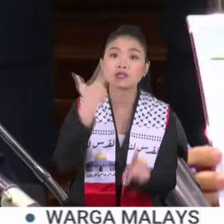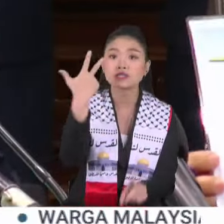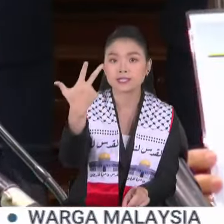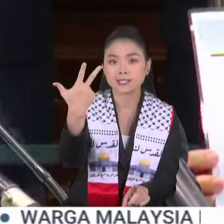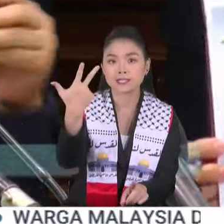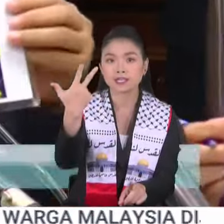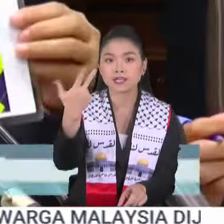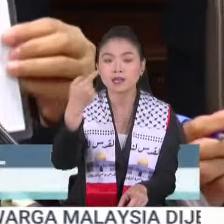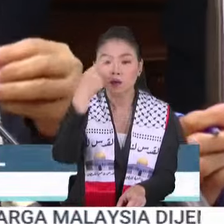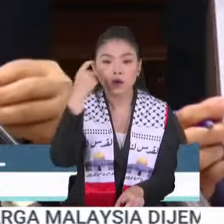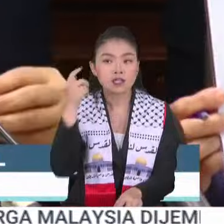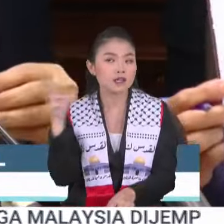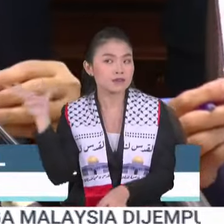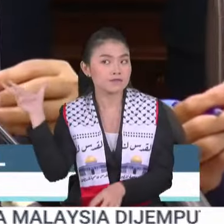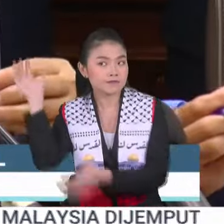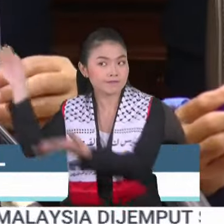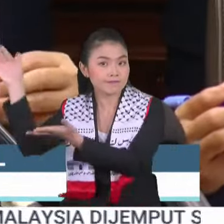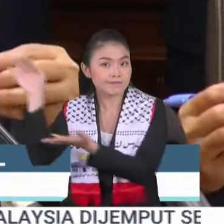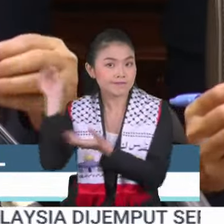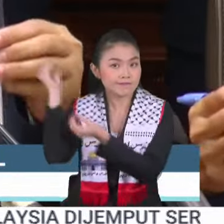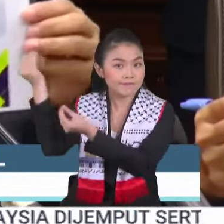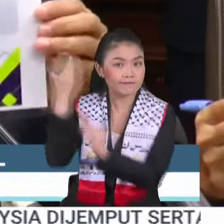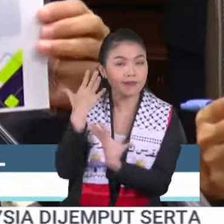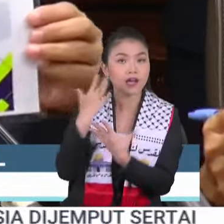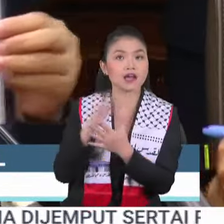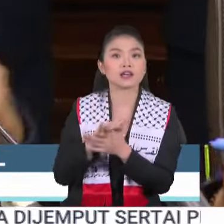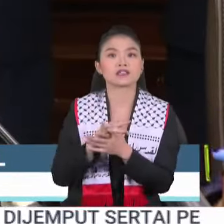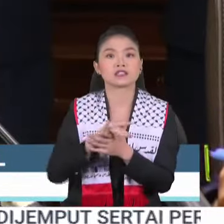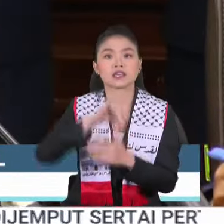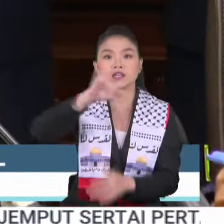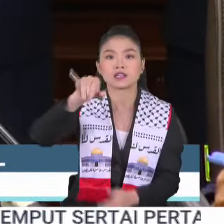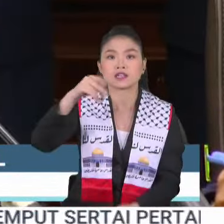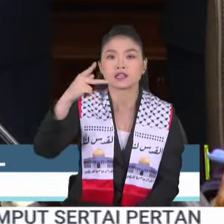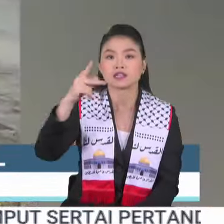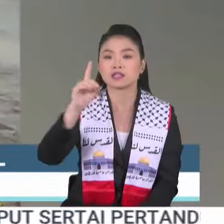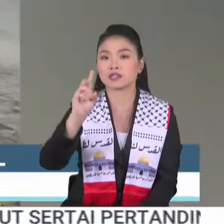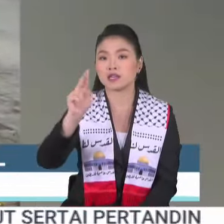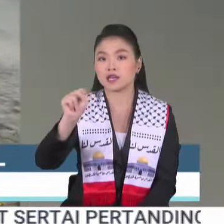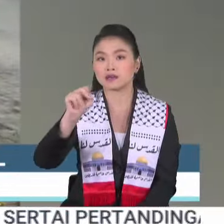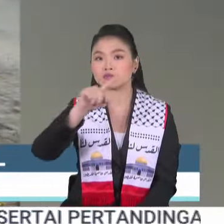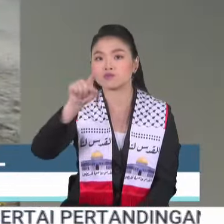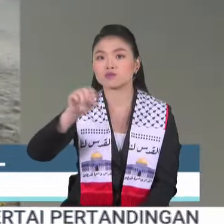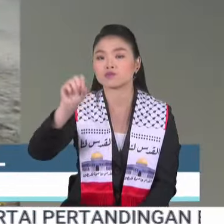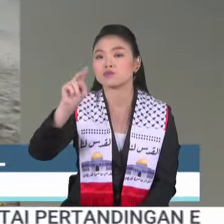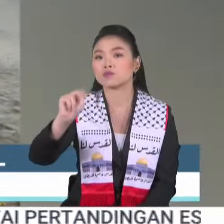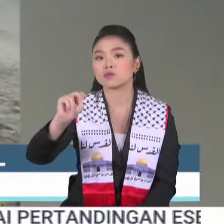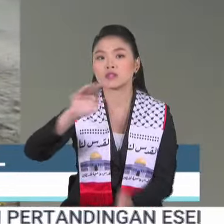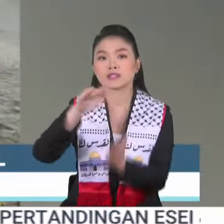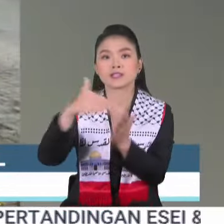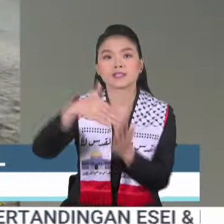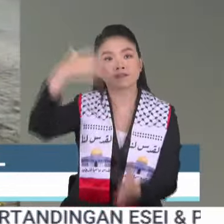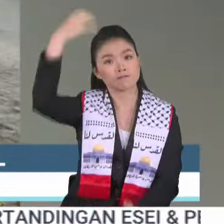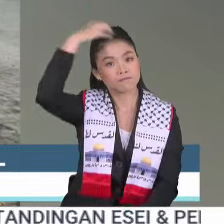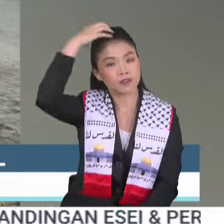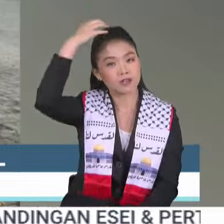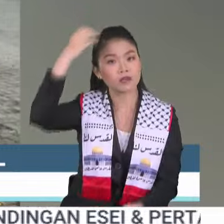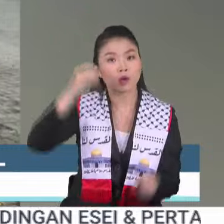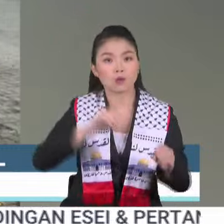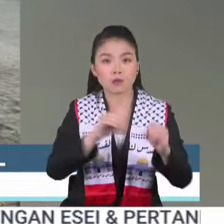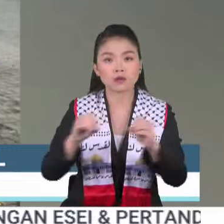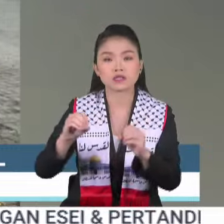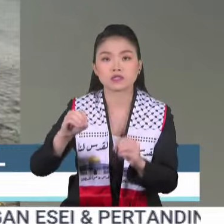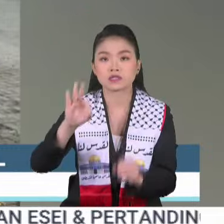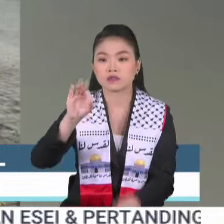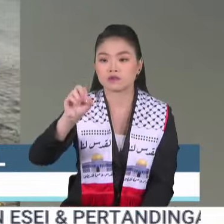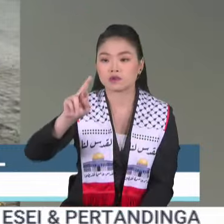daripada maklumat risikan bahagian penguatkuasaan JKDM Zon Tengah Unit 2 Negeri Selangor serta menerusi operasi bersama